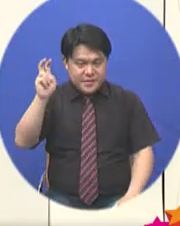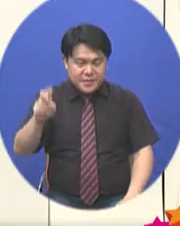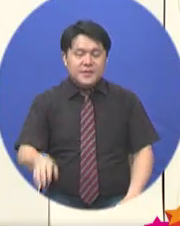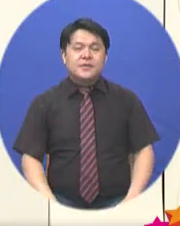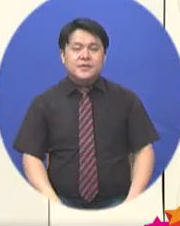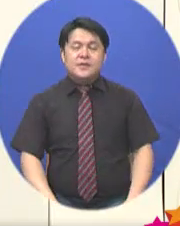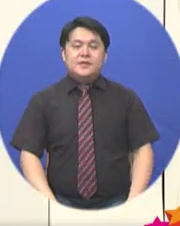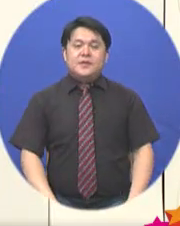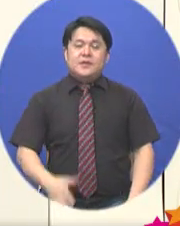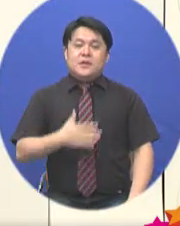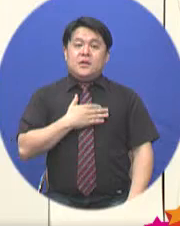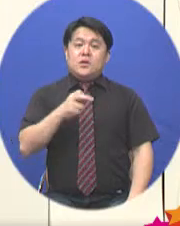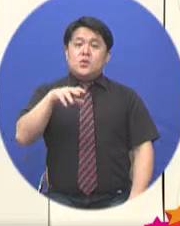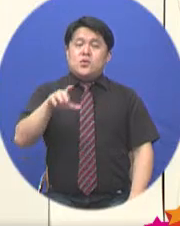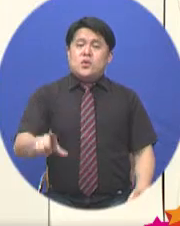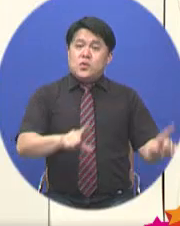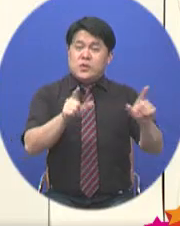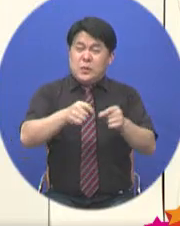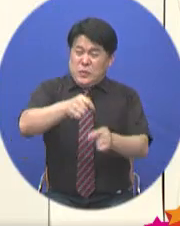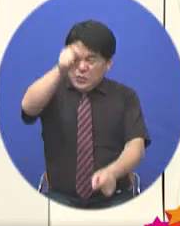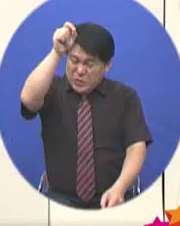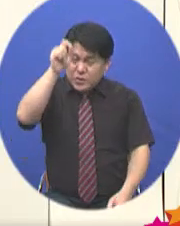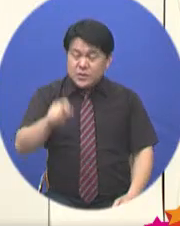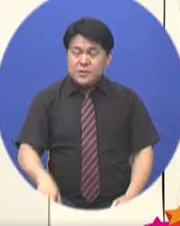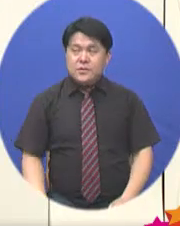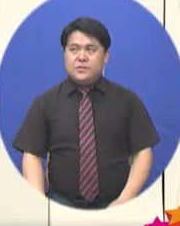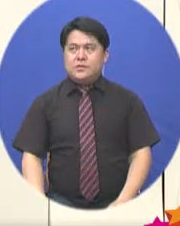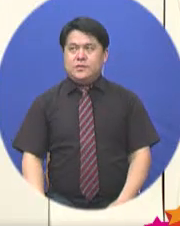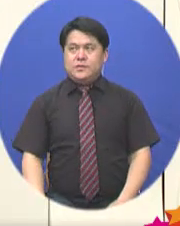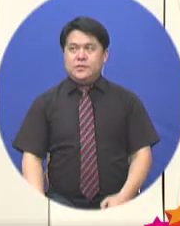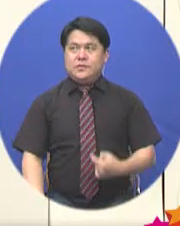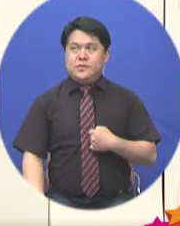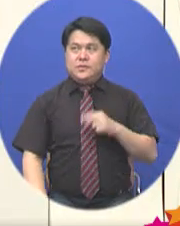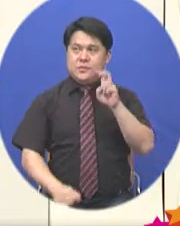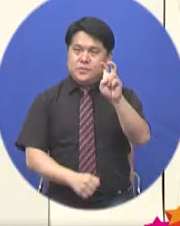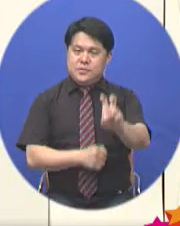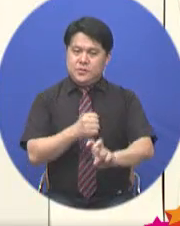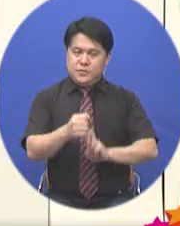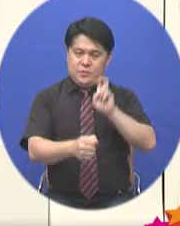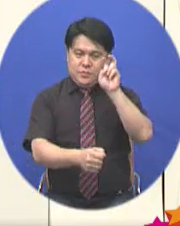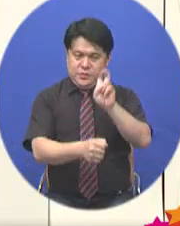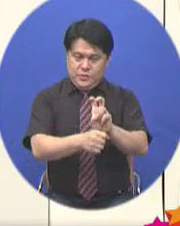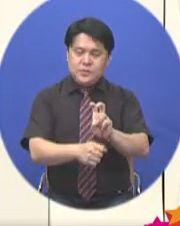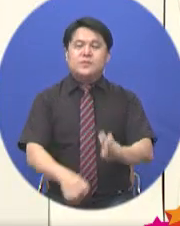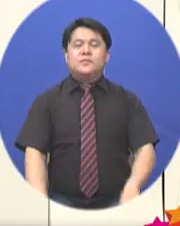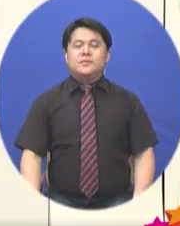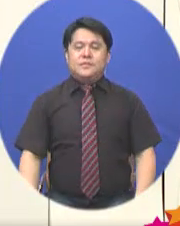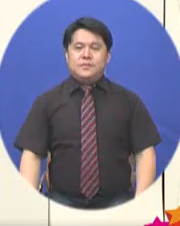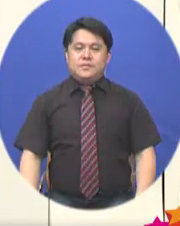네, 안산에는 사신 지 오래되셨어요? 한 20년 되었어요. 네.